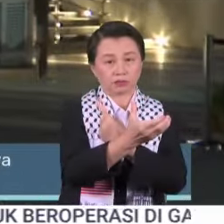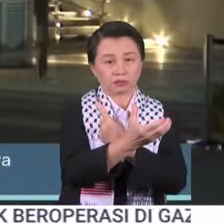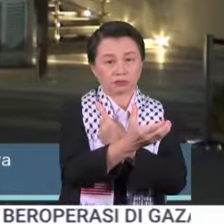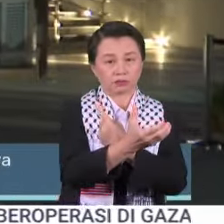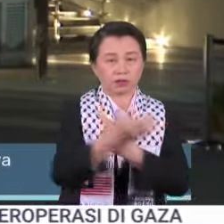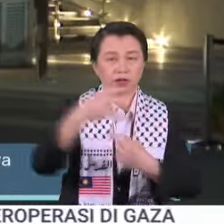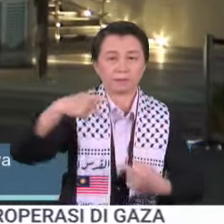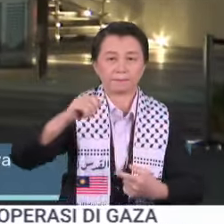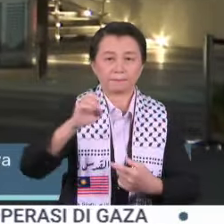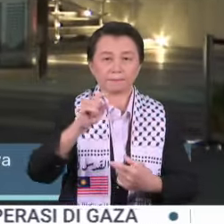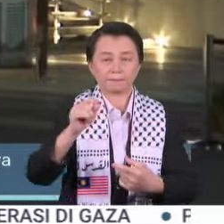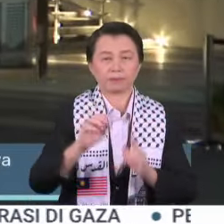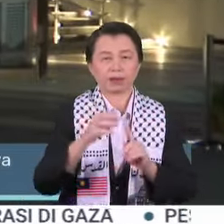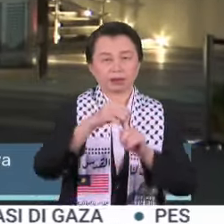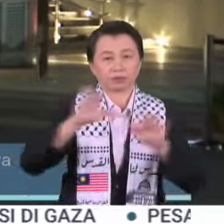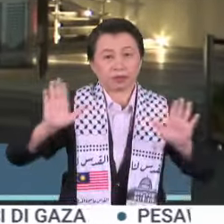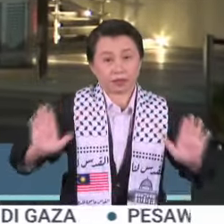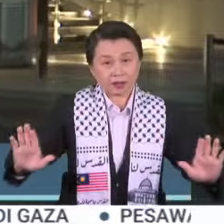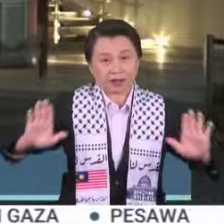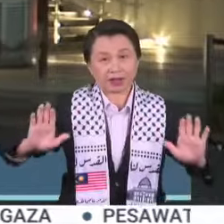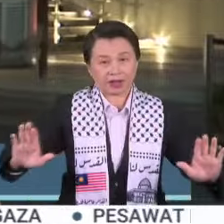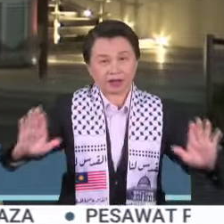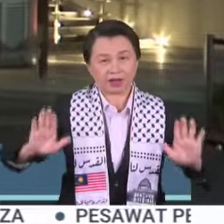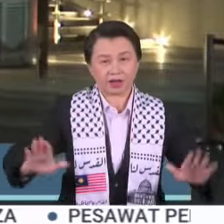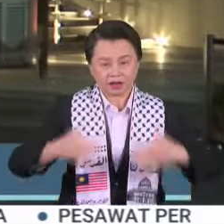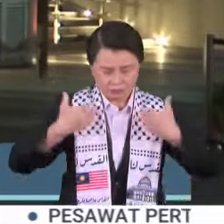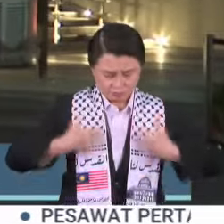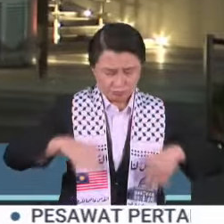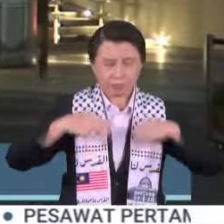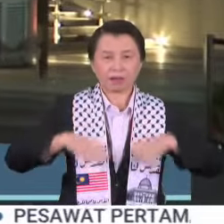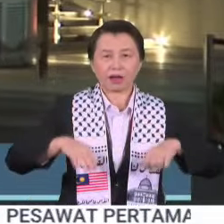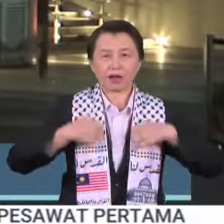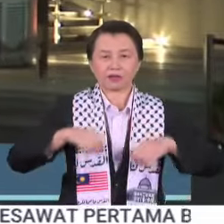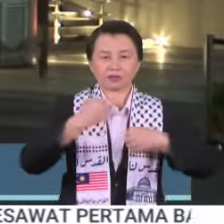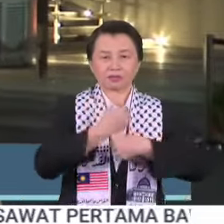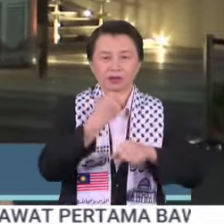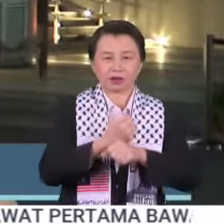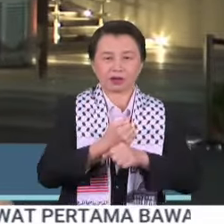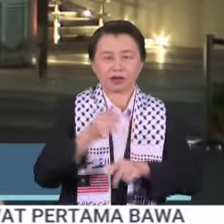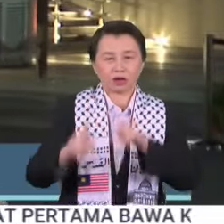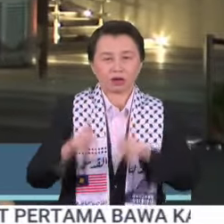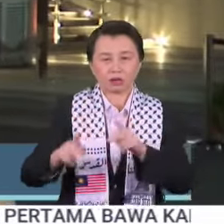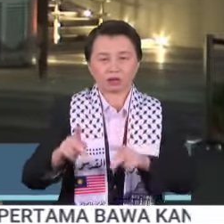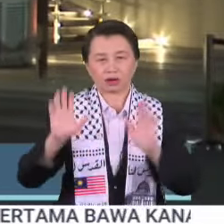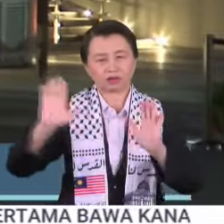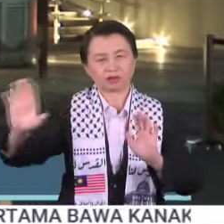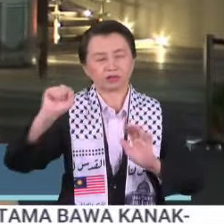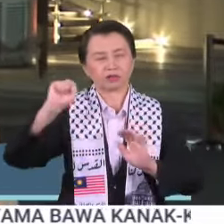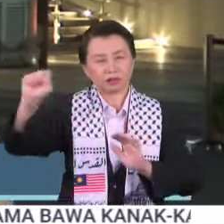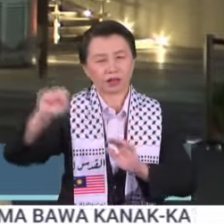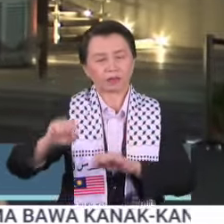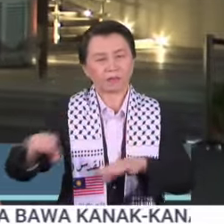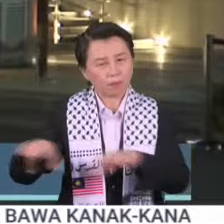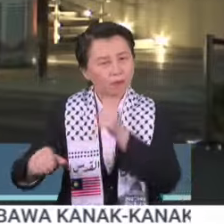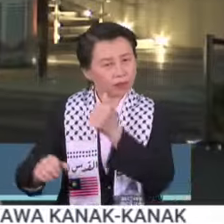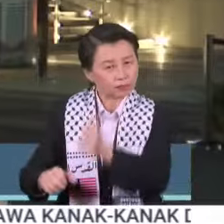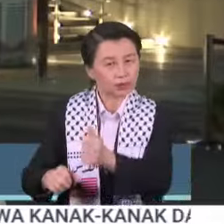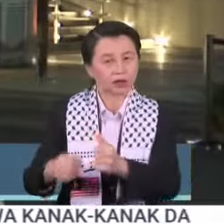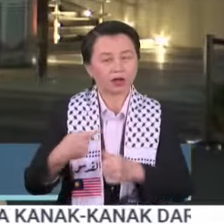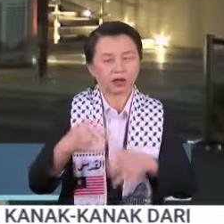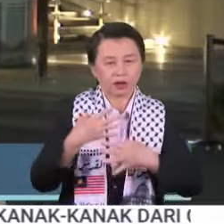especially the Kalasan Dusun designer costume that is made by local Sabahan designer. I really love them and I'm